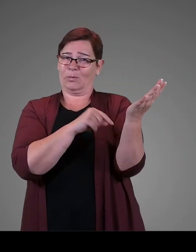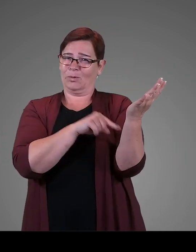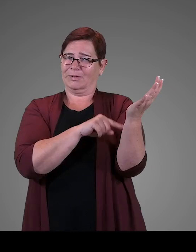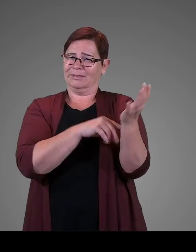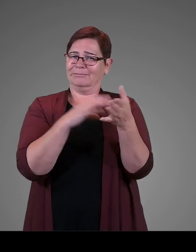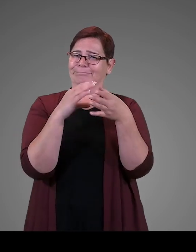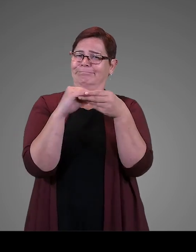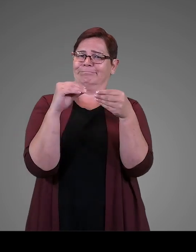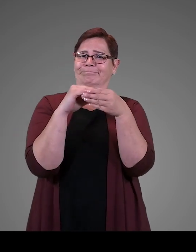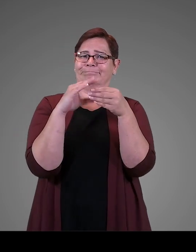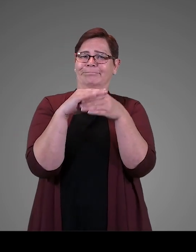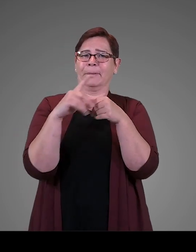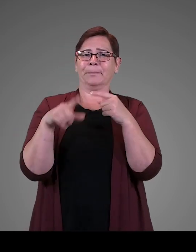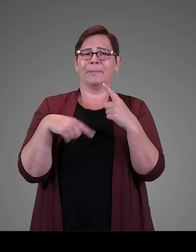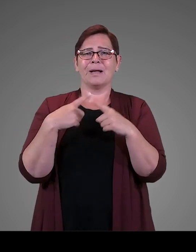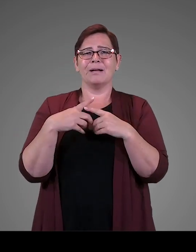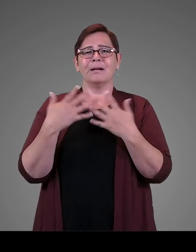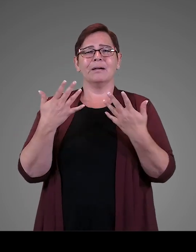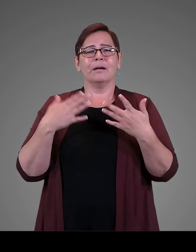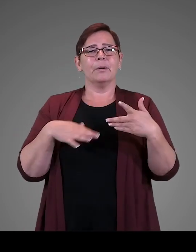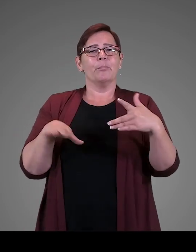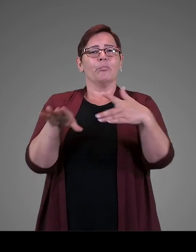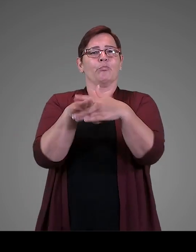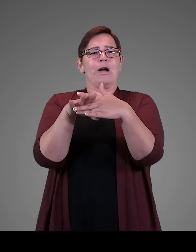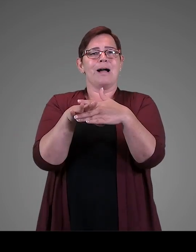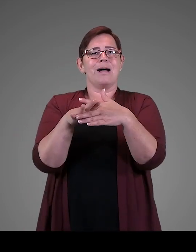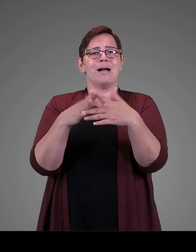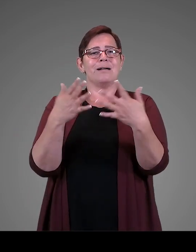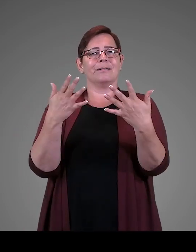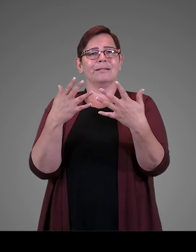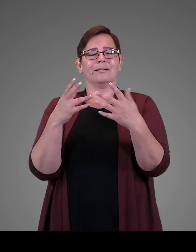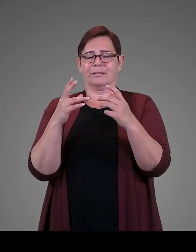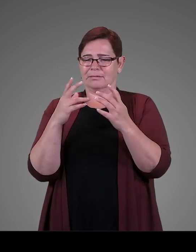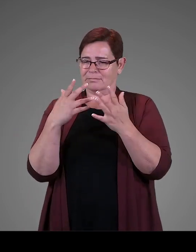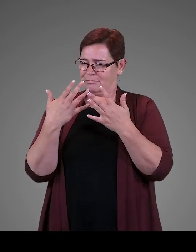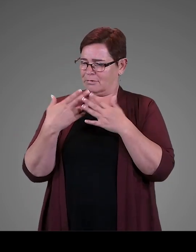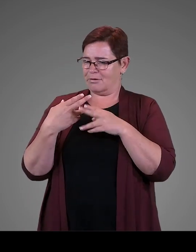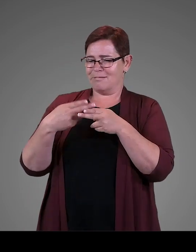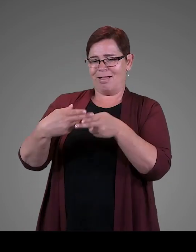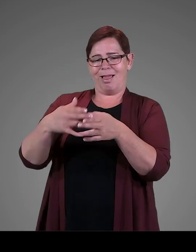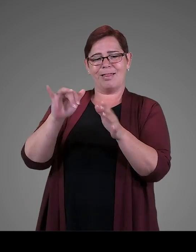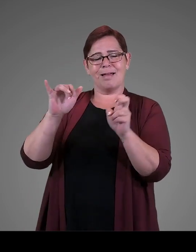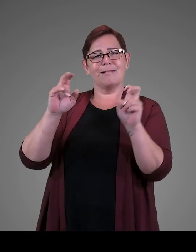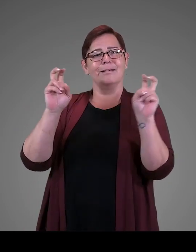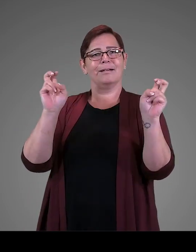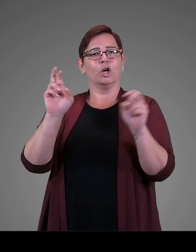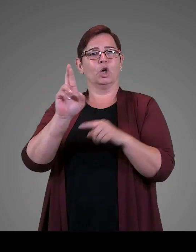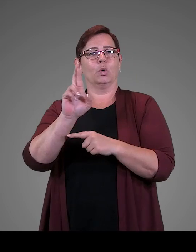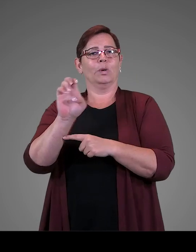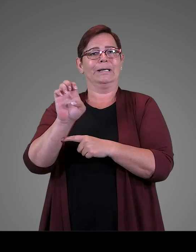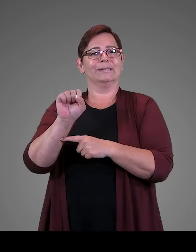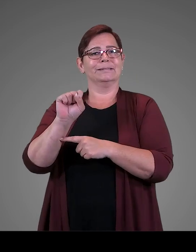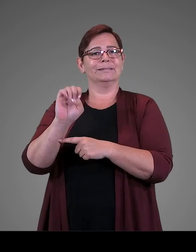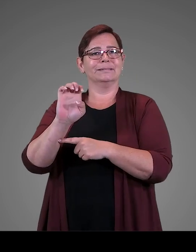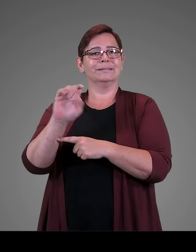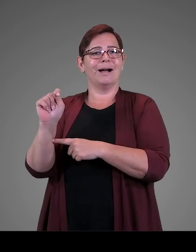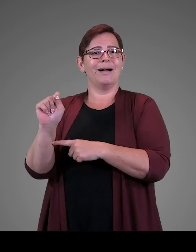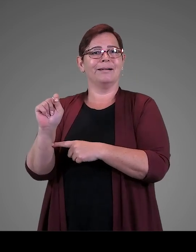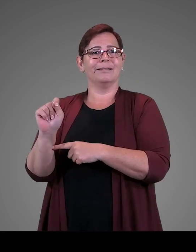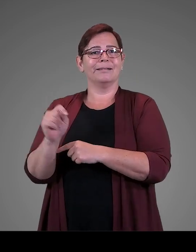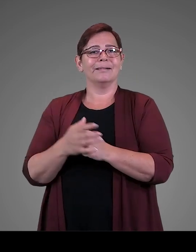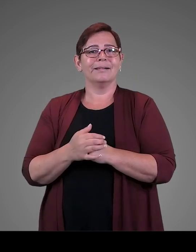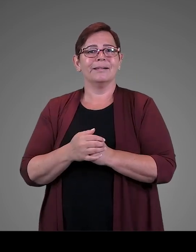texte, on a parlé un peu d'un besoin de prendre une pause et de faire ce qu'en anglais on appelle un